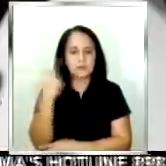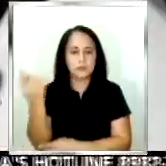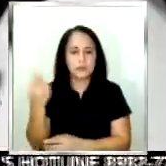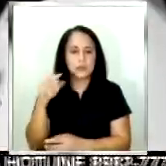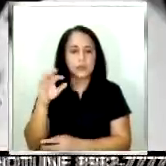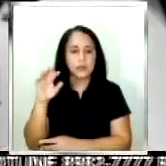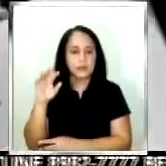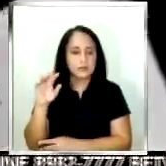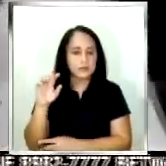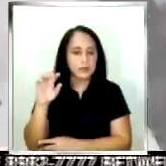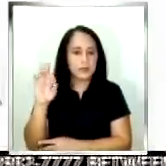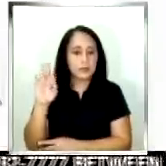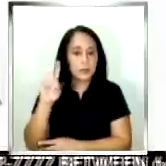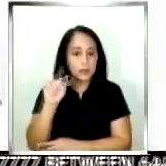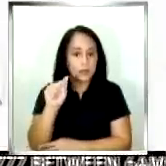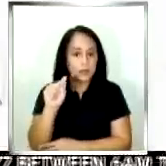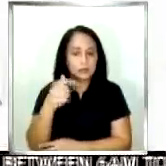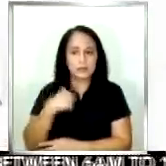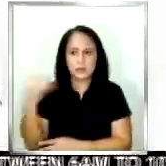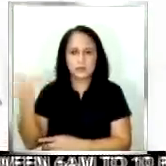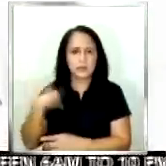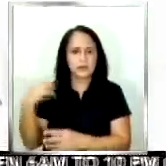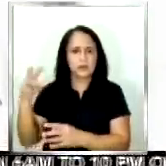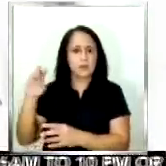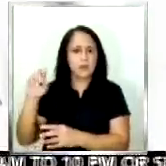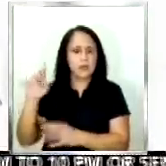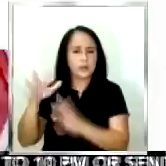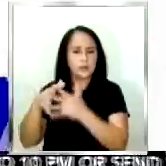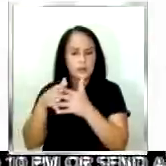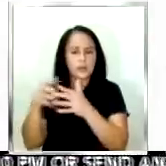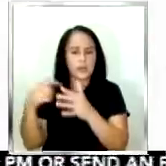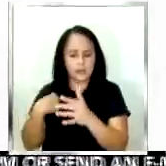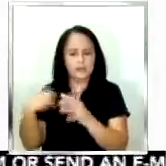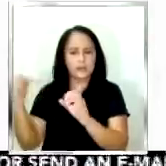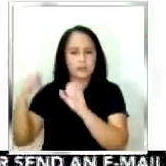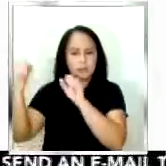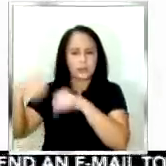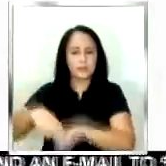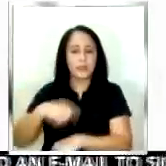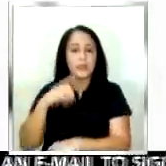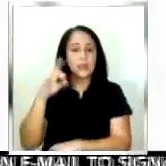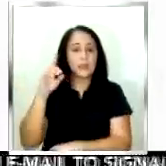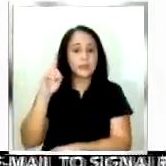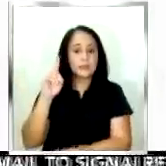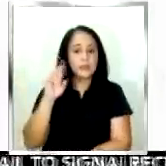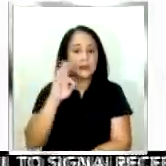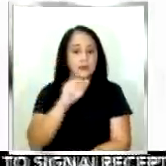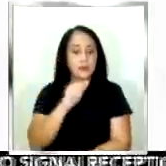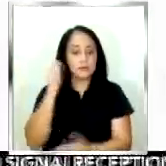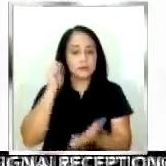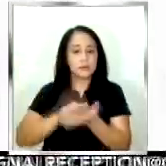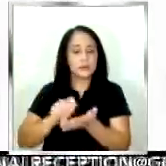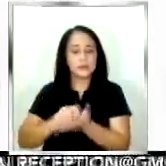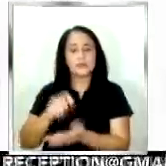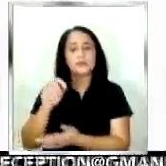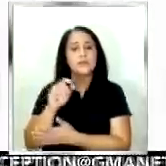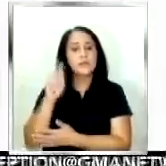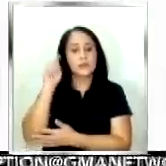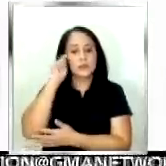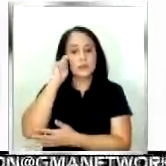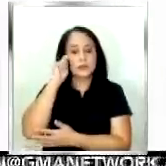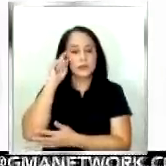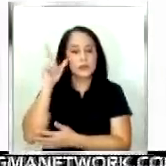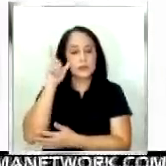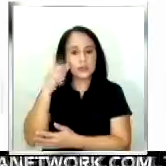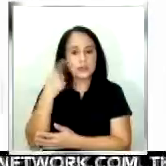at Moderna ng Amerika. Sa isang tweet, sinabi ni DFA Secretary Teddy Boy Loxin na back on board na ang Moderna at minamadali na